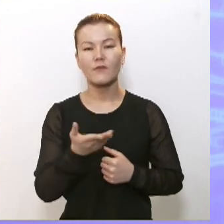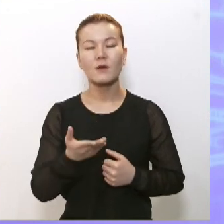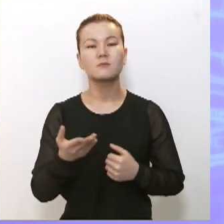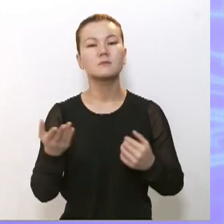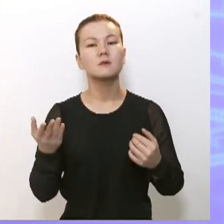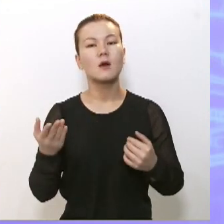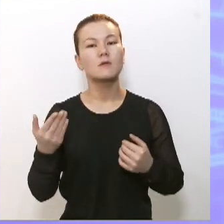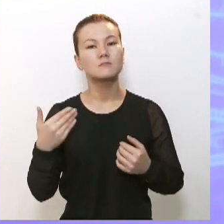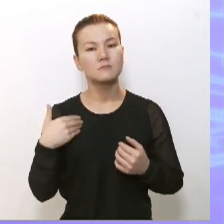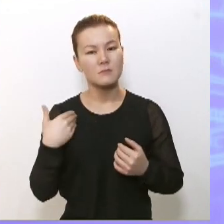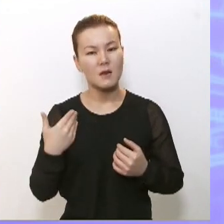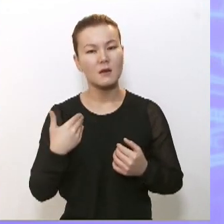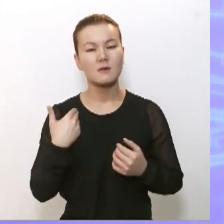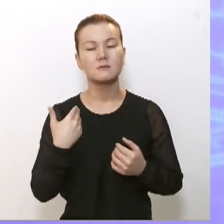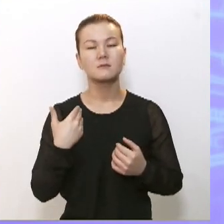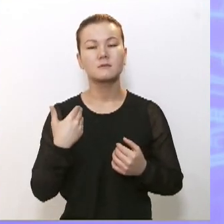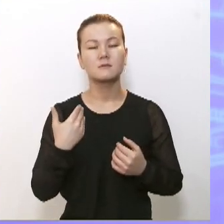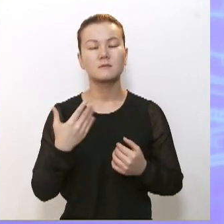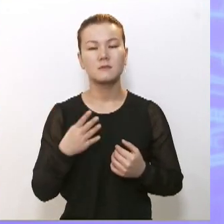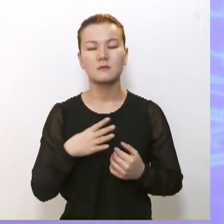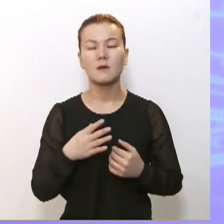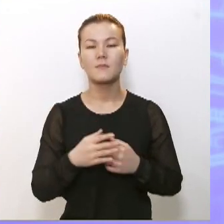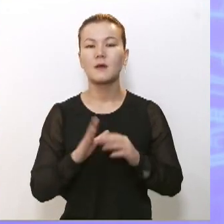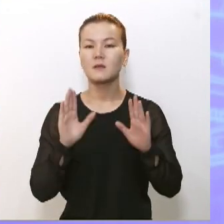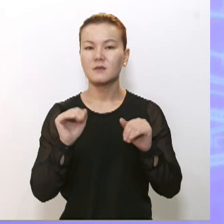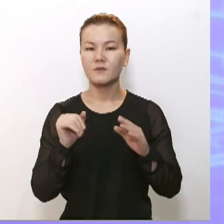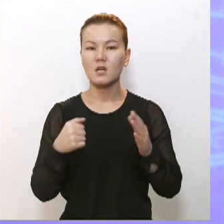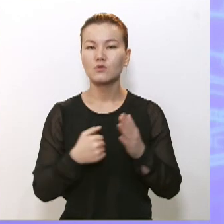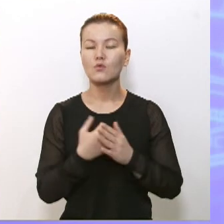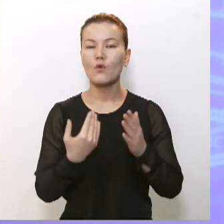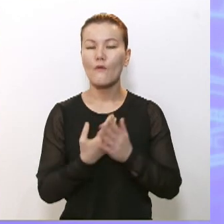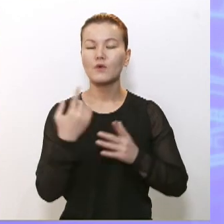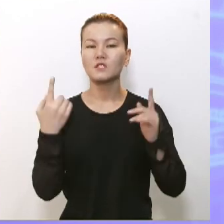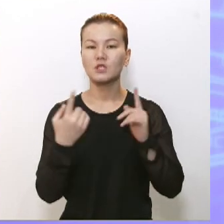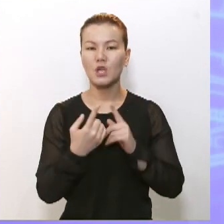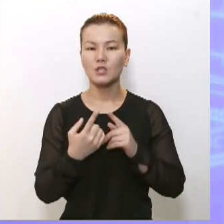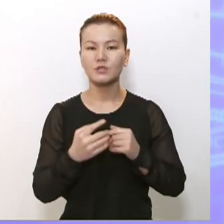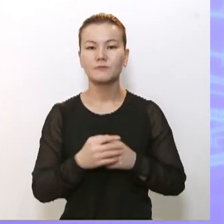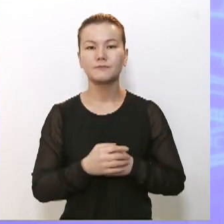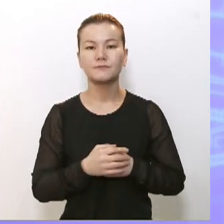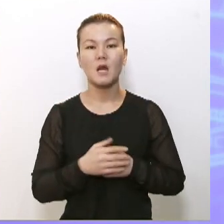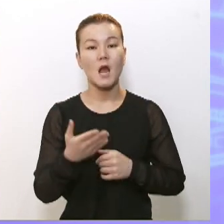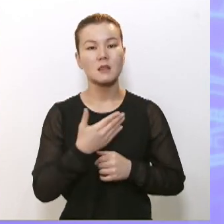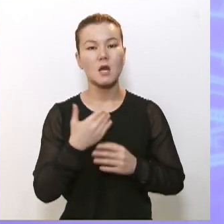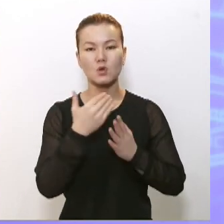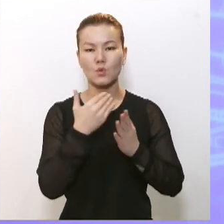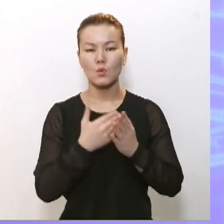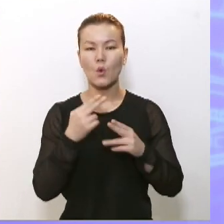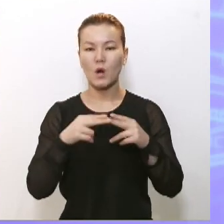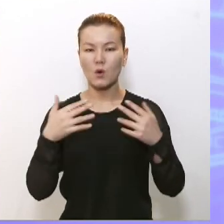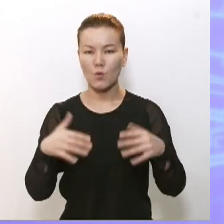пригодились до свидания до новых встреч наш урок